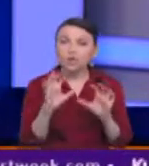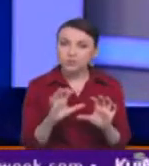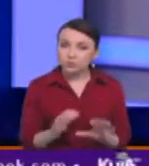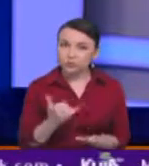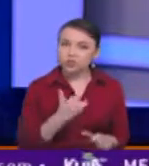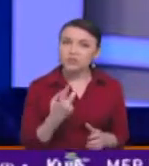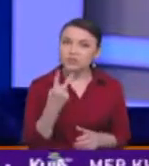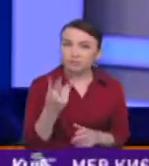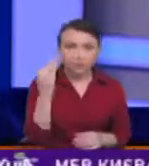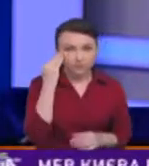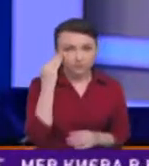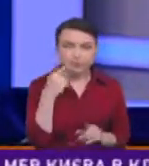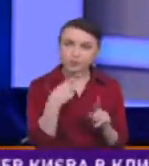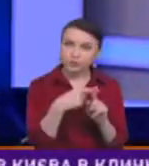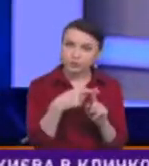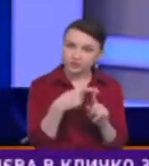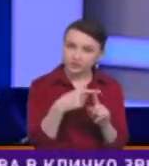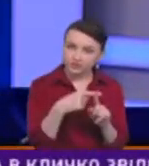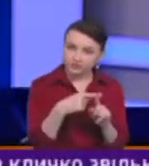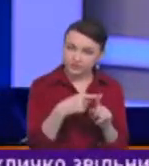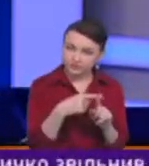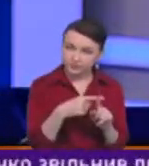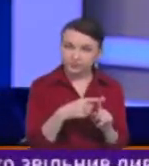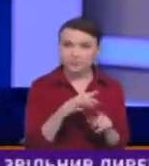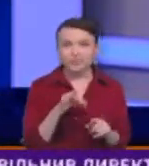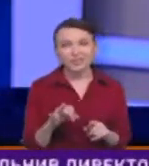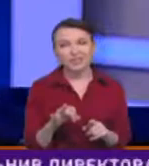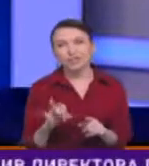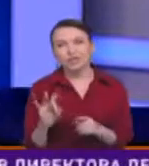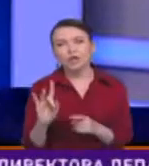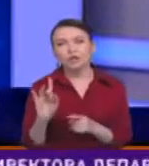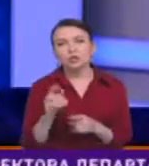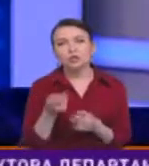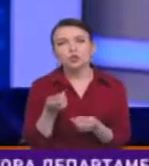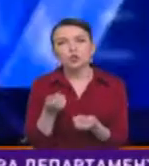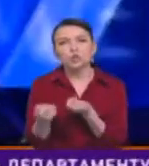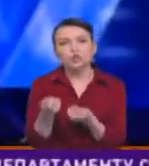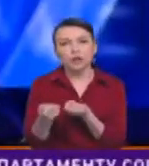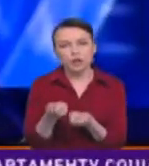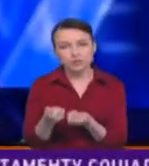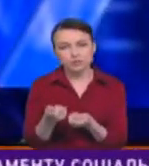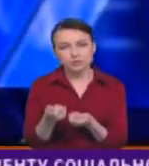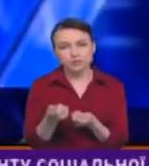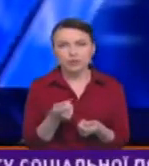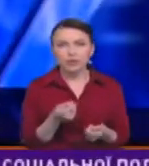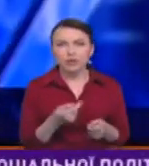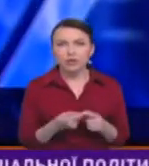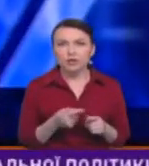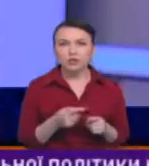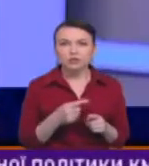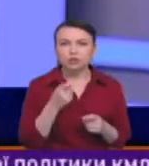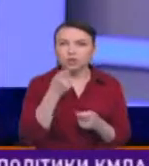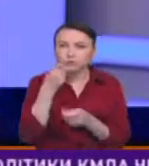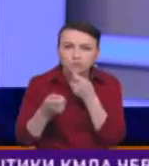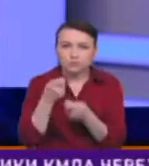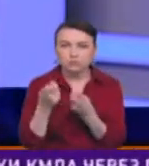два підходи. Позитивістський погляд на деякі норми і доктринальний. Доктринально, когда надо протлумачить системно много. Вот с